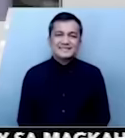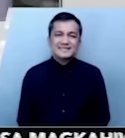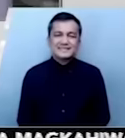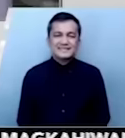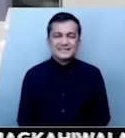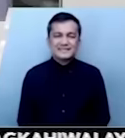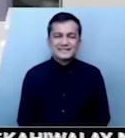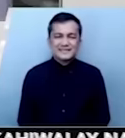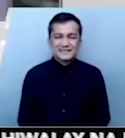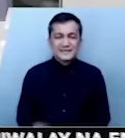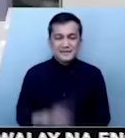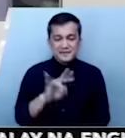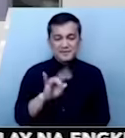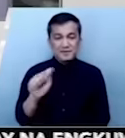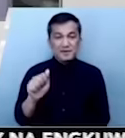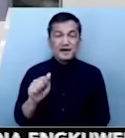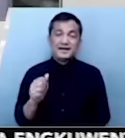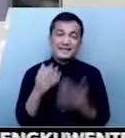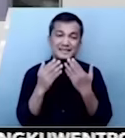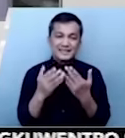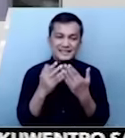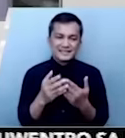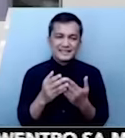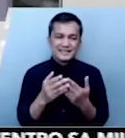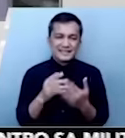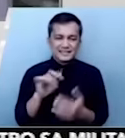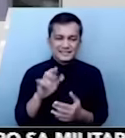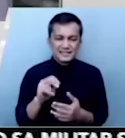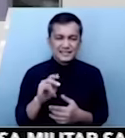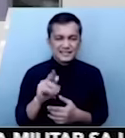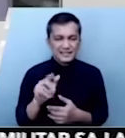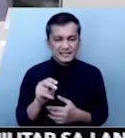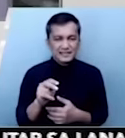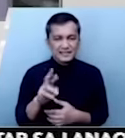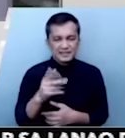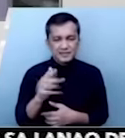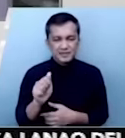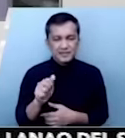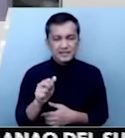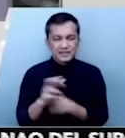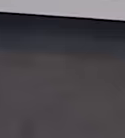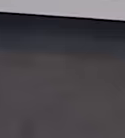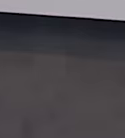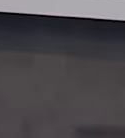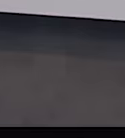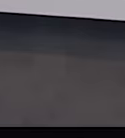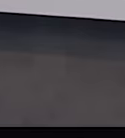Viva at maraming salamat, Zen Kilantang ng GMA Regional TV, One Western Visayas.